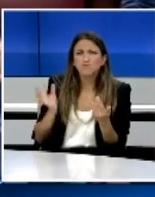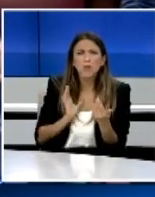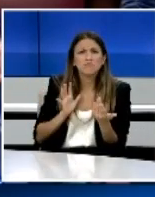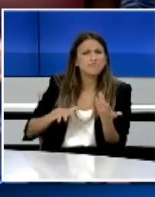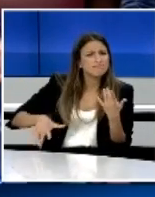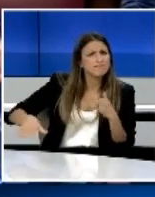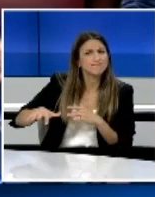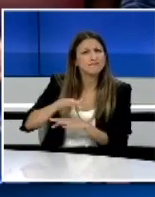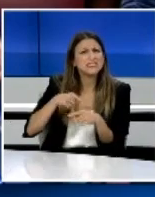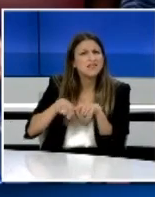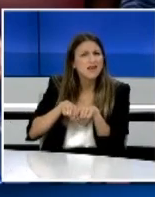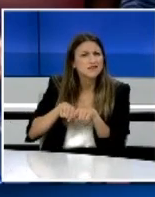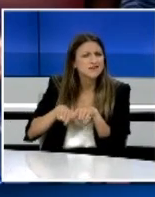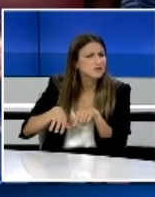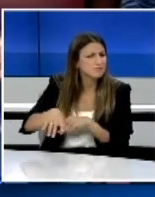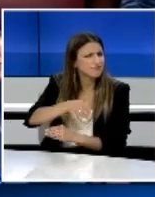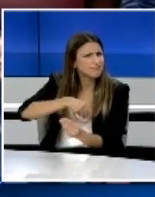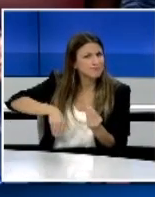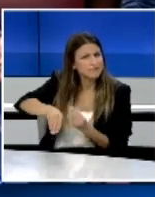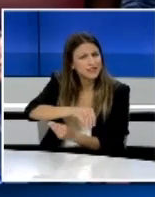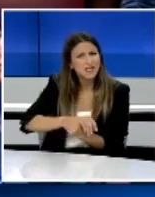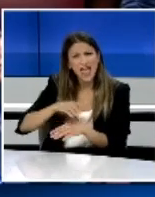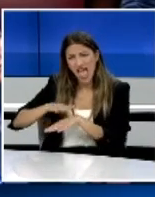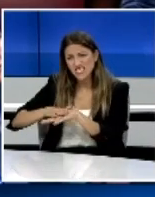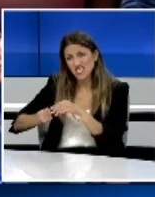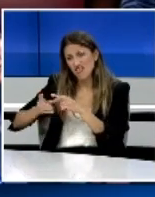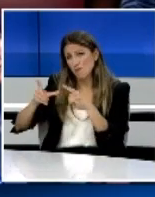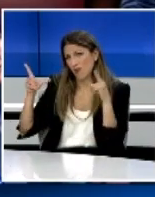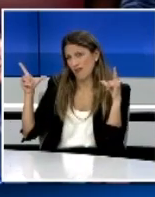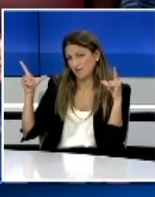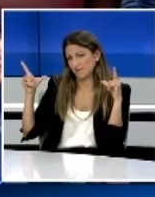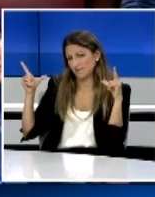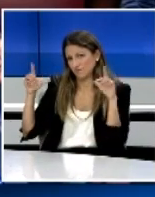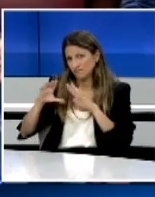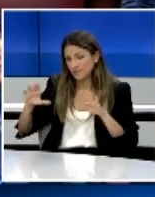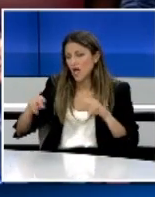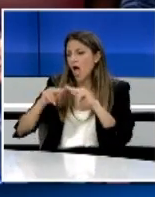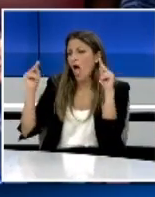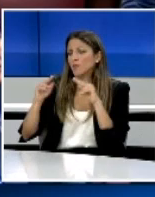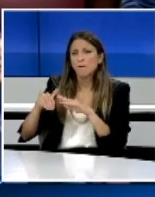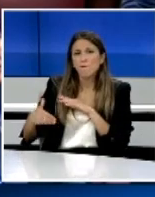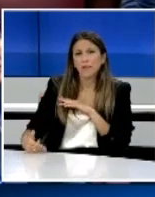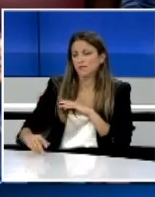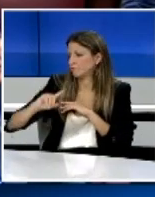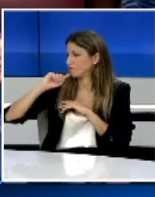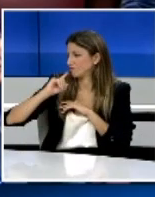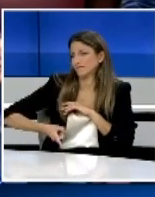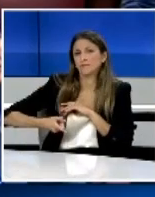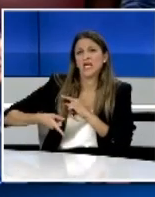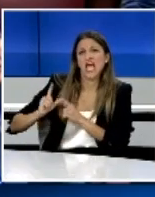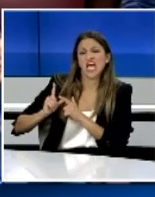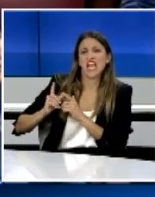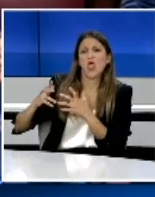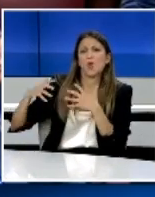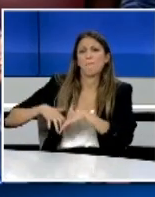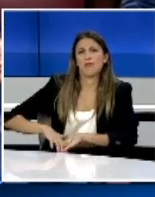και πελατειακών σχέσεων. Η παράταξή σας που οδήγησε στα μνημόνια και στη χρεοκοπία, που οδήγησε σε σκάνδαλα